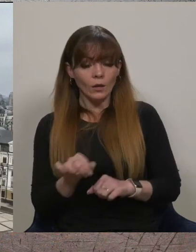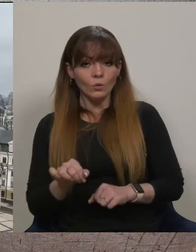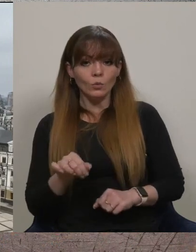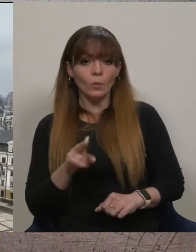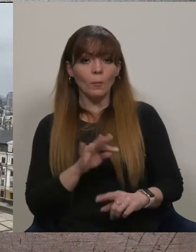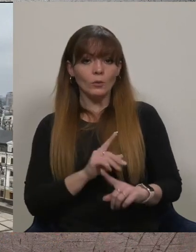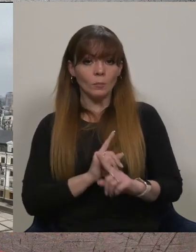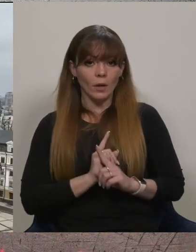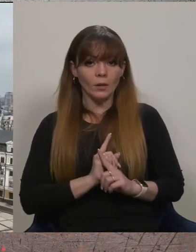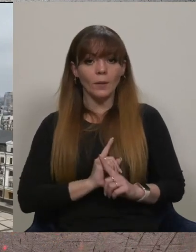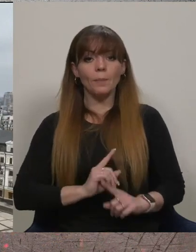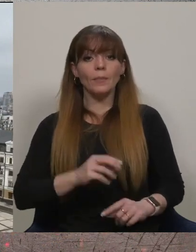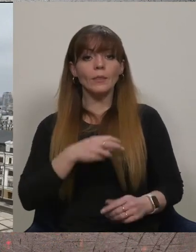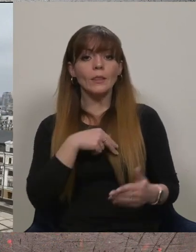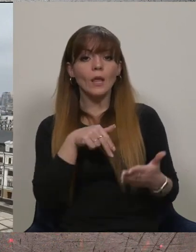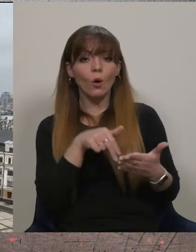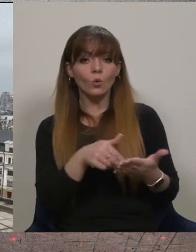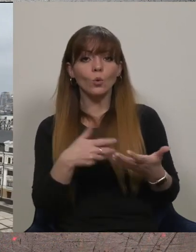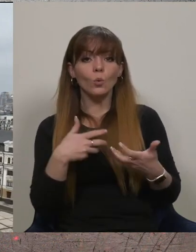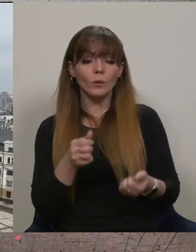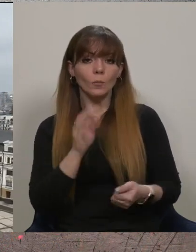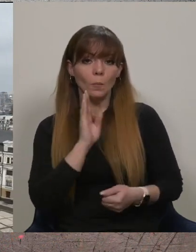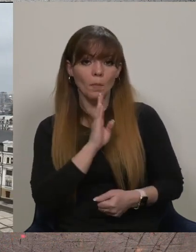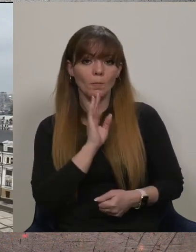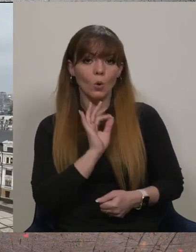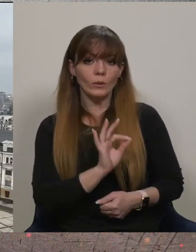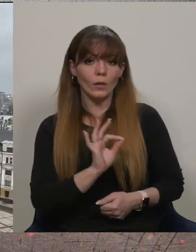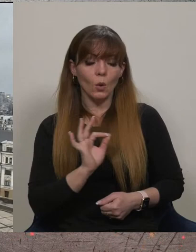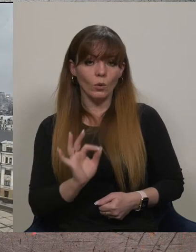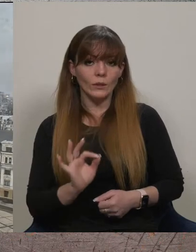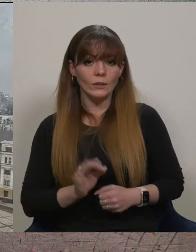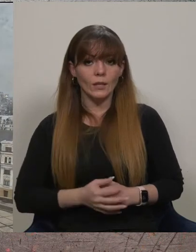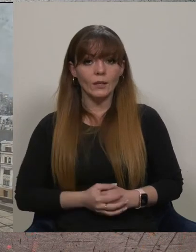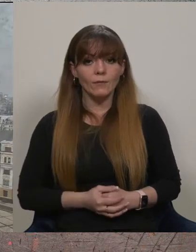мати Оксана Олександрівна.